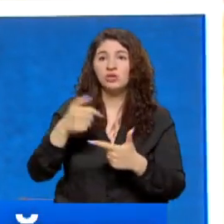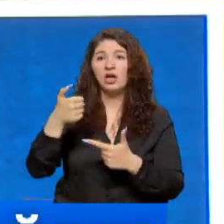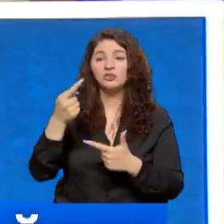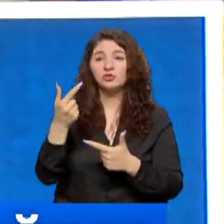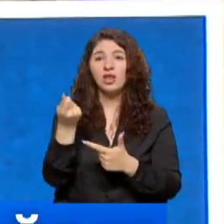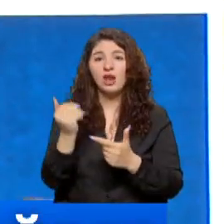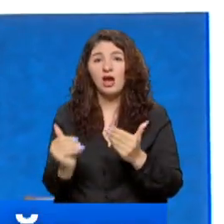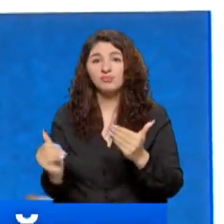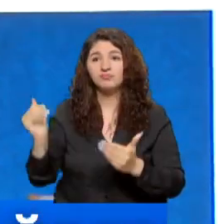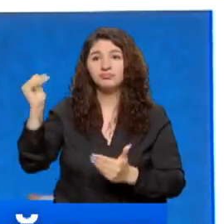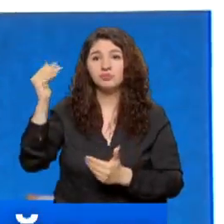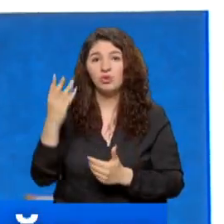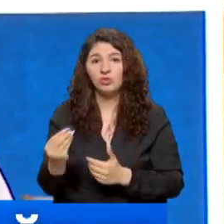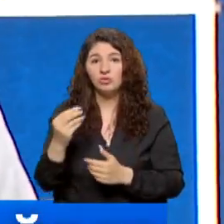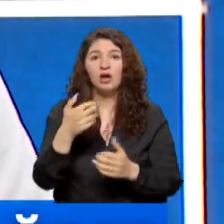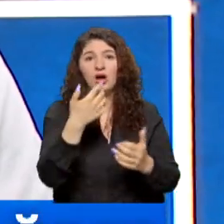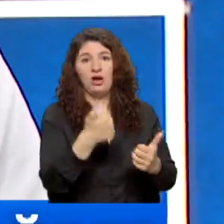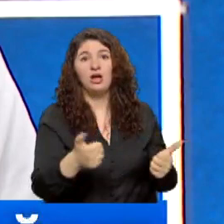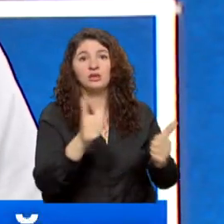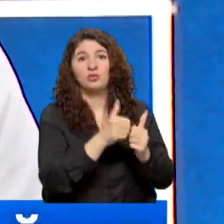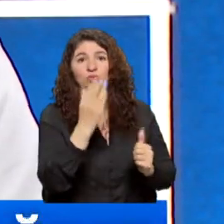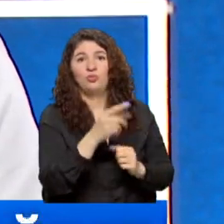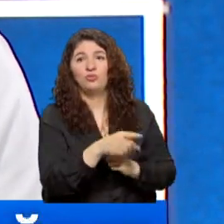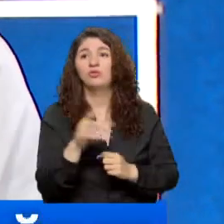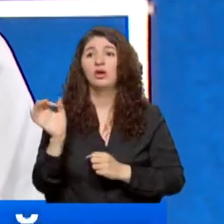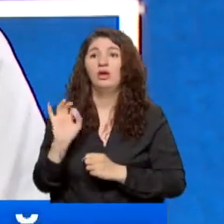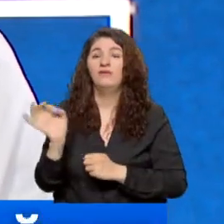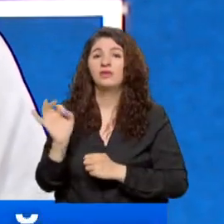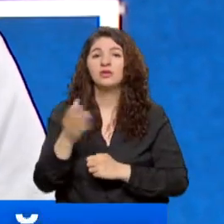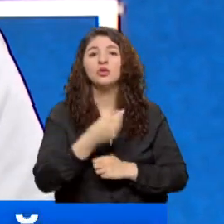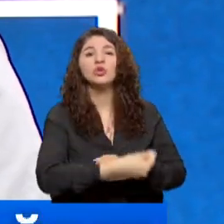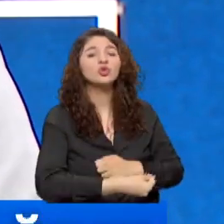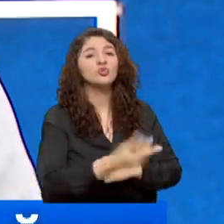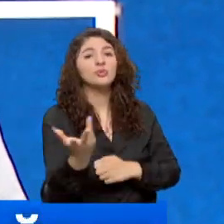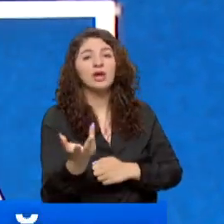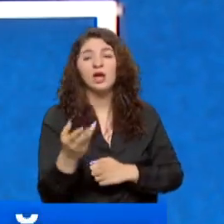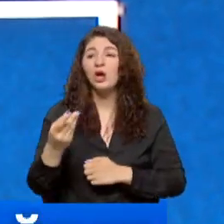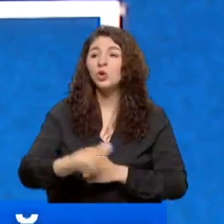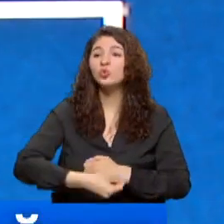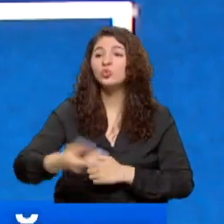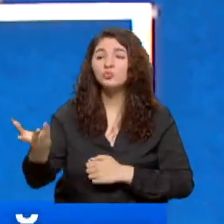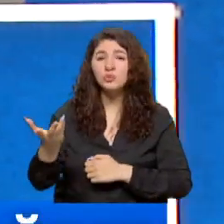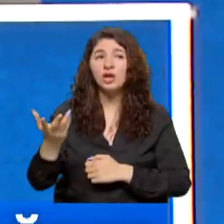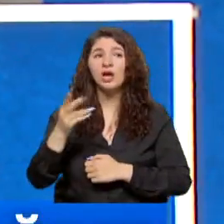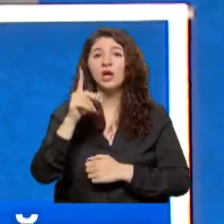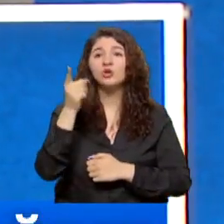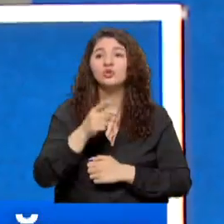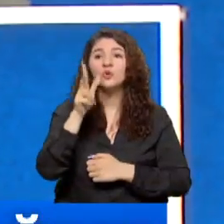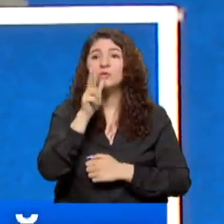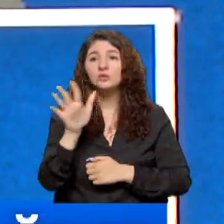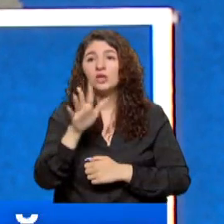anda 6.30 liralara kadar çıktık altı katına kadar gitti Evet evet şöyle Tabii gübre yüzde